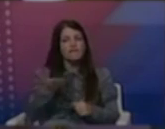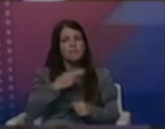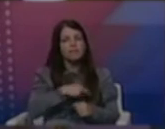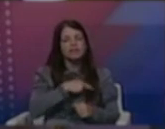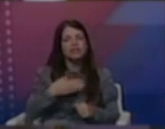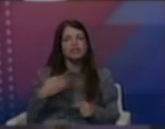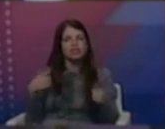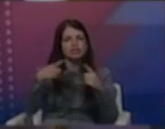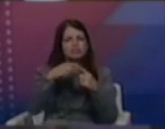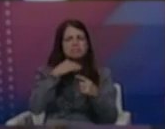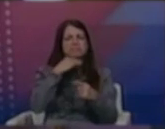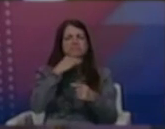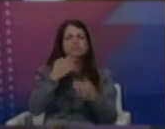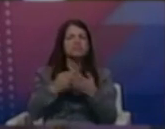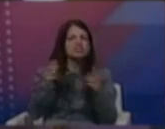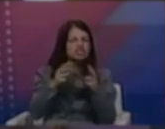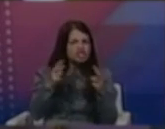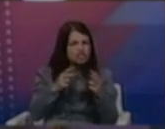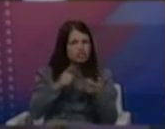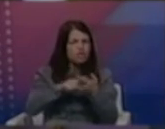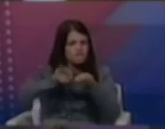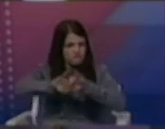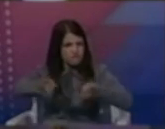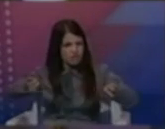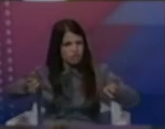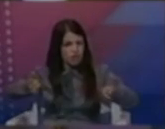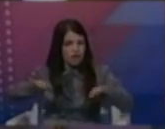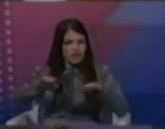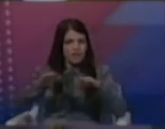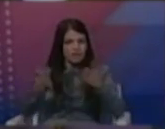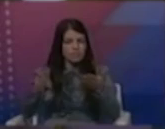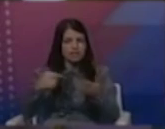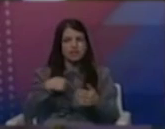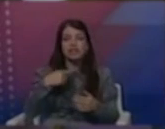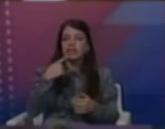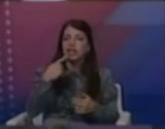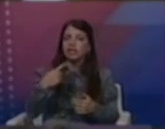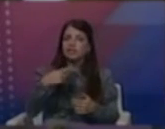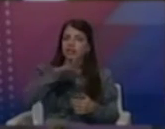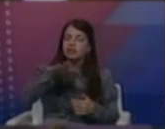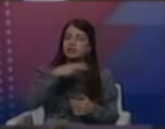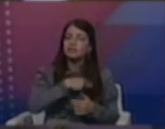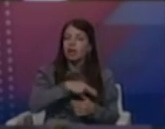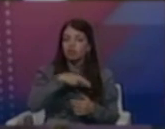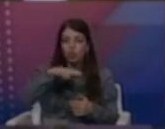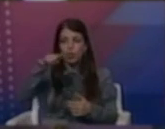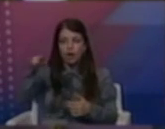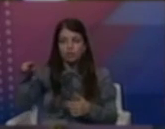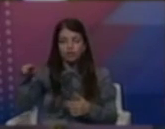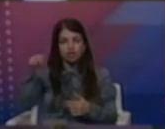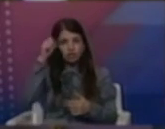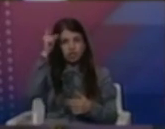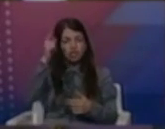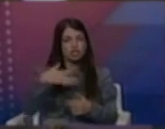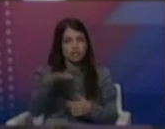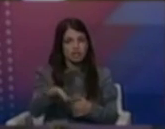waslu l-pajjiż, mhumiex idejat ta' pika jew ta' firda. U hemmhekk ngħid li l-poplu Malti Awċin huwa għaqli.